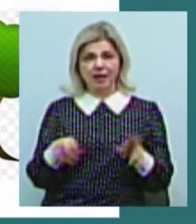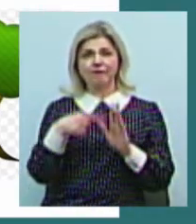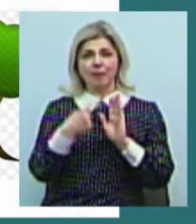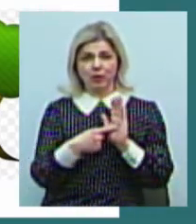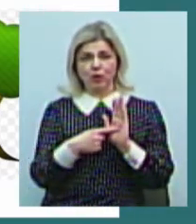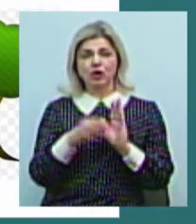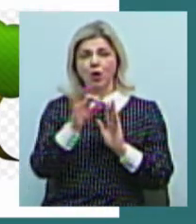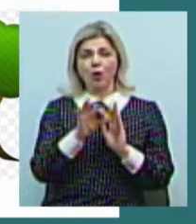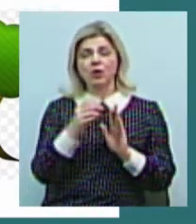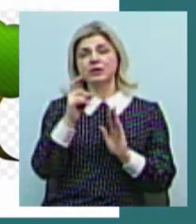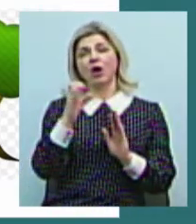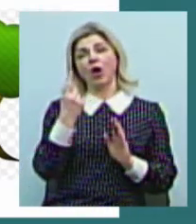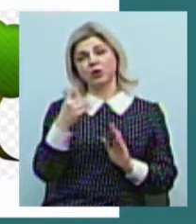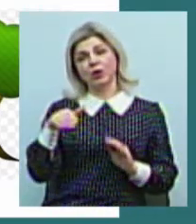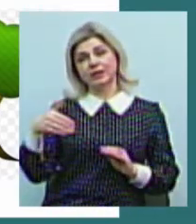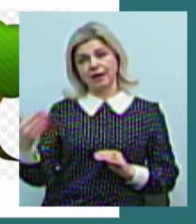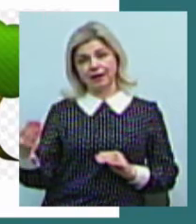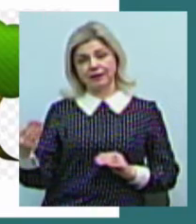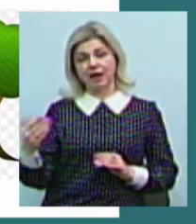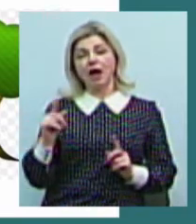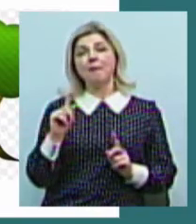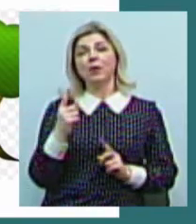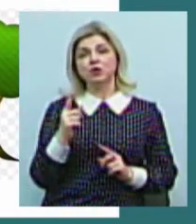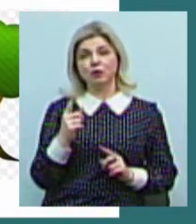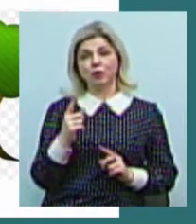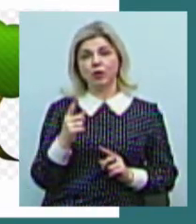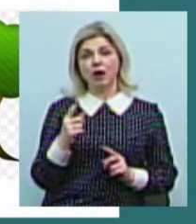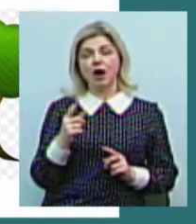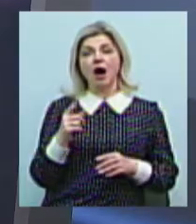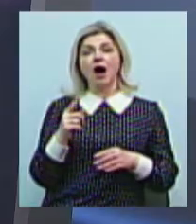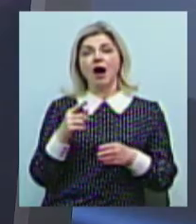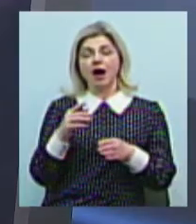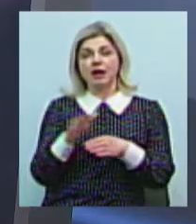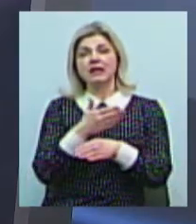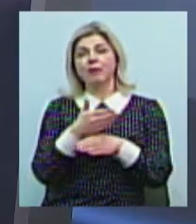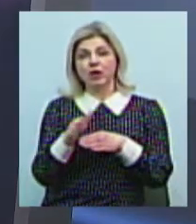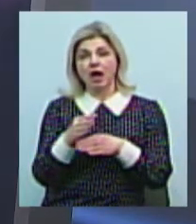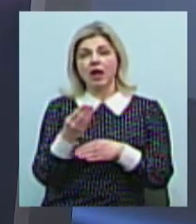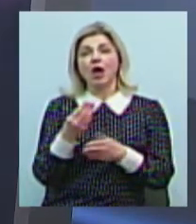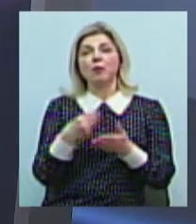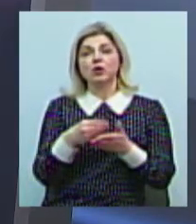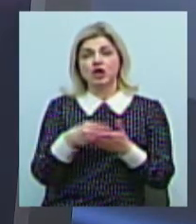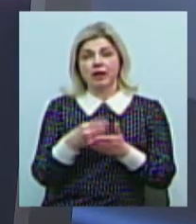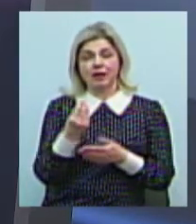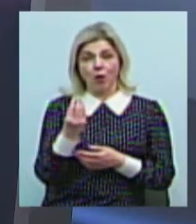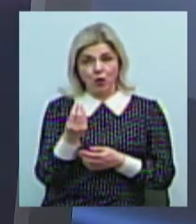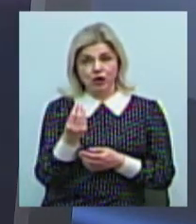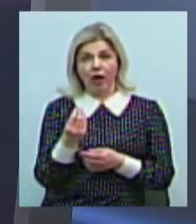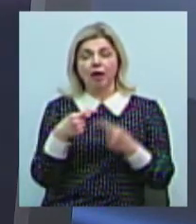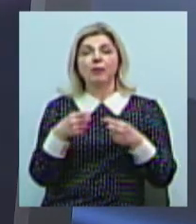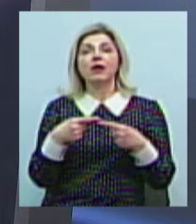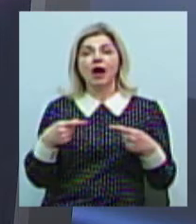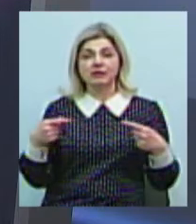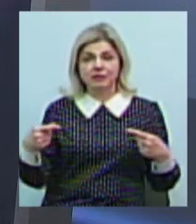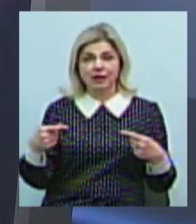С одной стороны, почему распорядники бюджетных коштов так по-разному занимаются